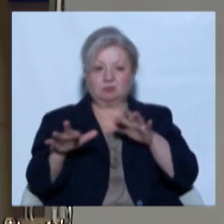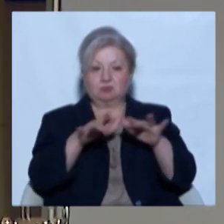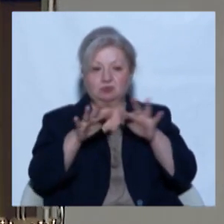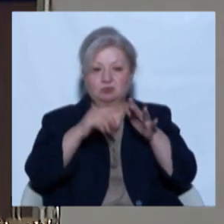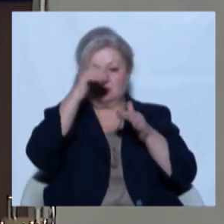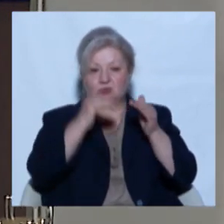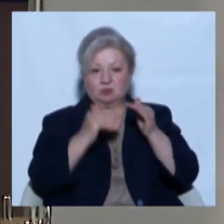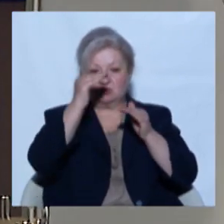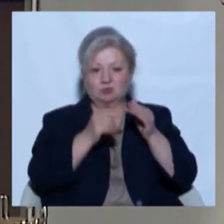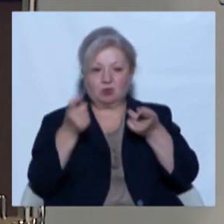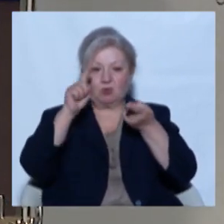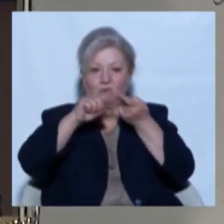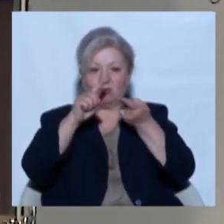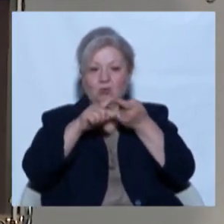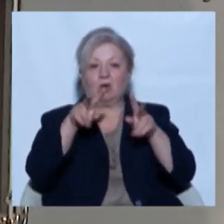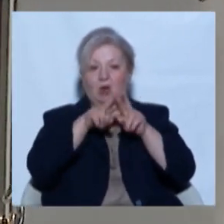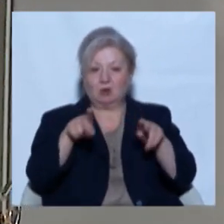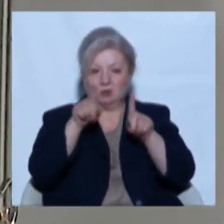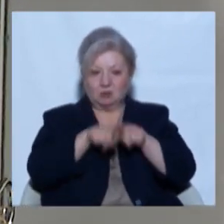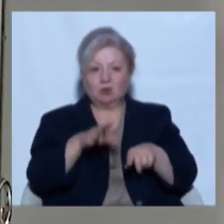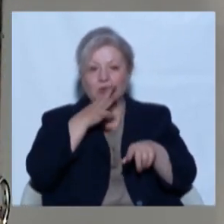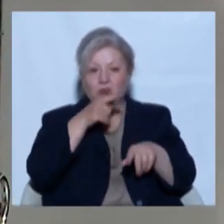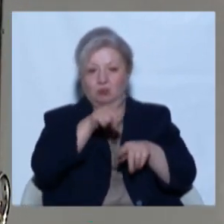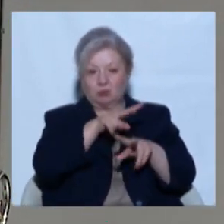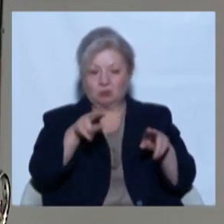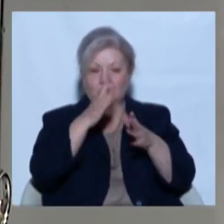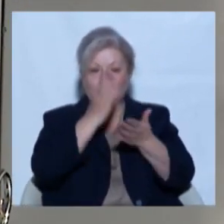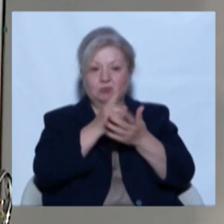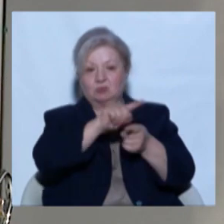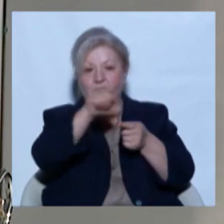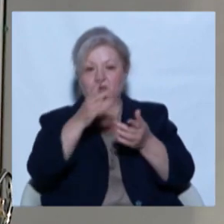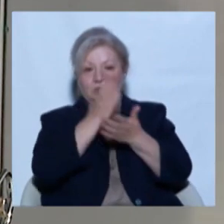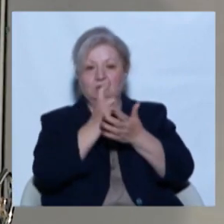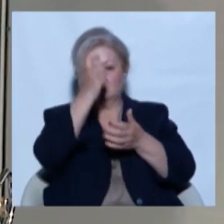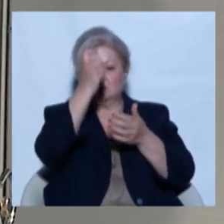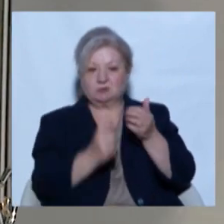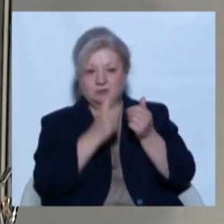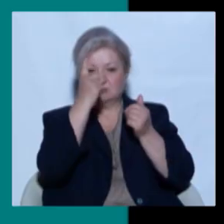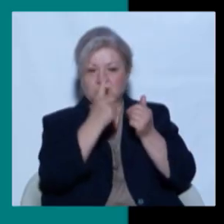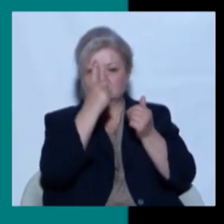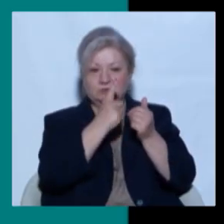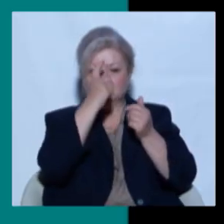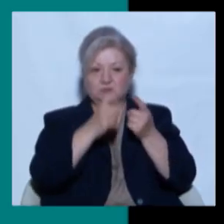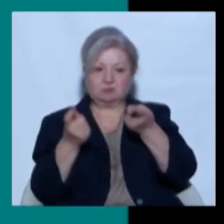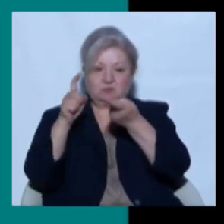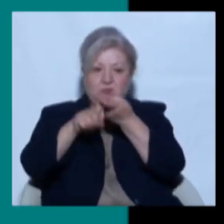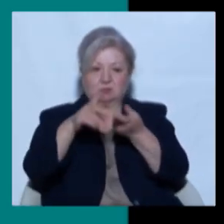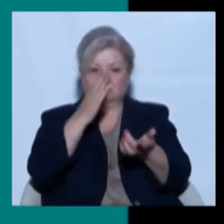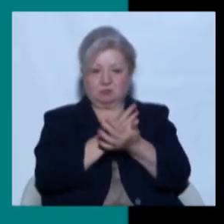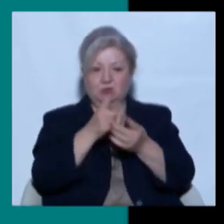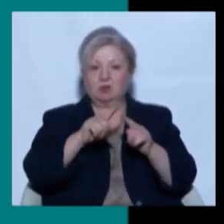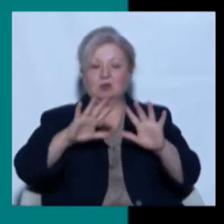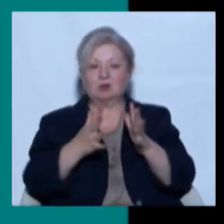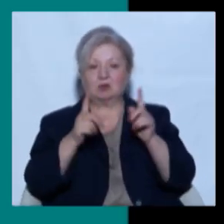მწოცავ კონტაქტთან. ამავდროულად ეს მწოცავი კონტაქტი ზამბარასთან არის დაკავშირებული. ეხლა რა მოხდება? თუ